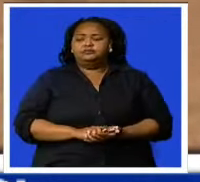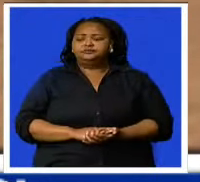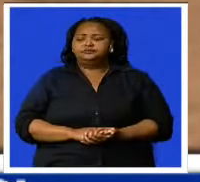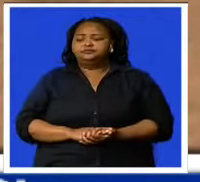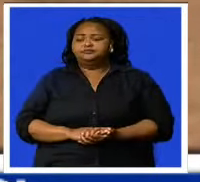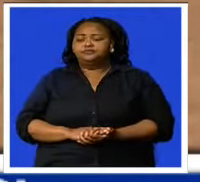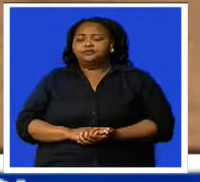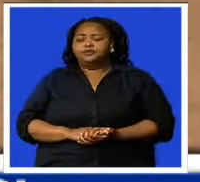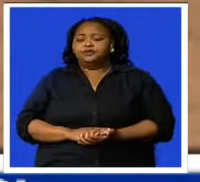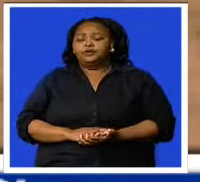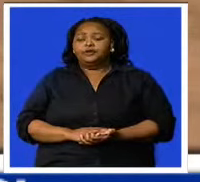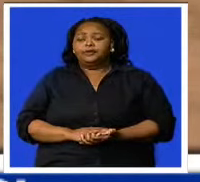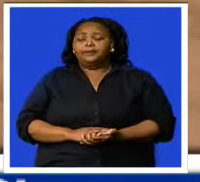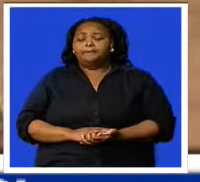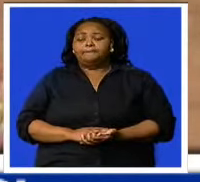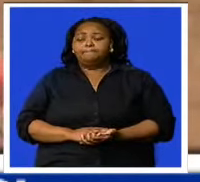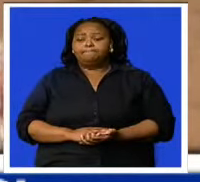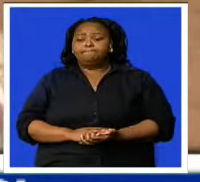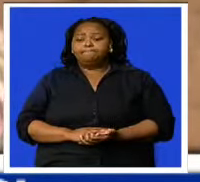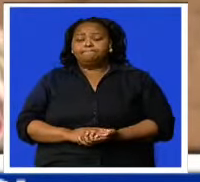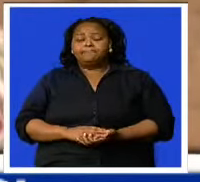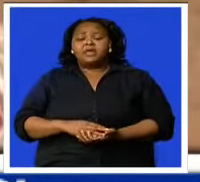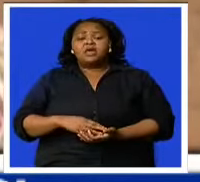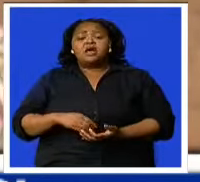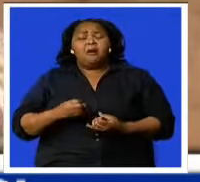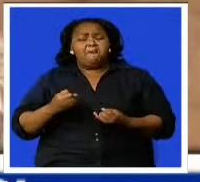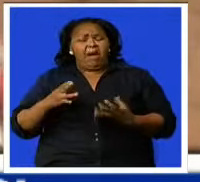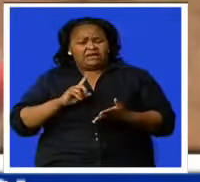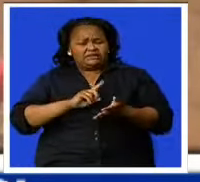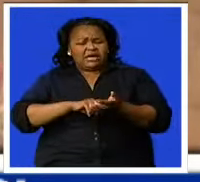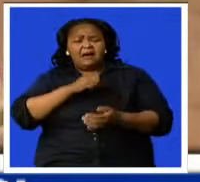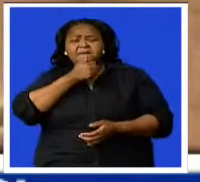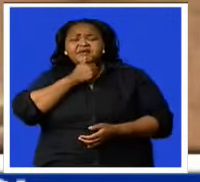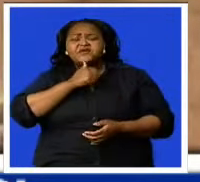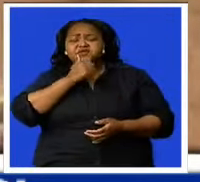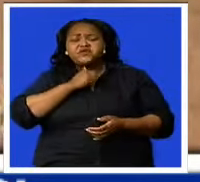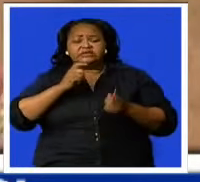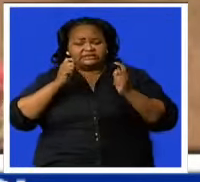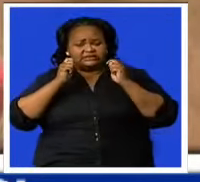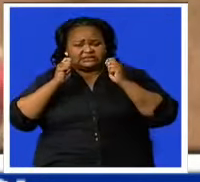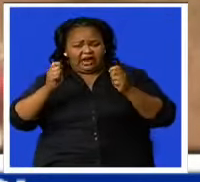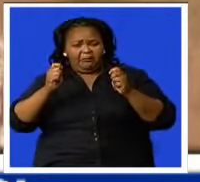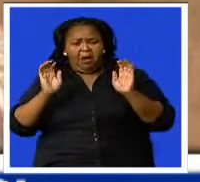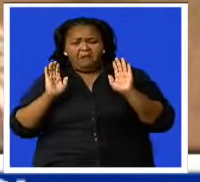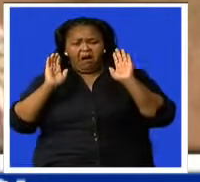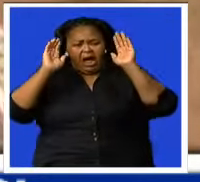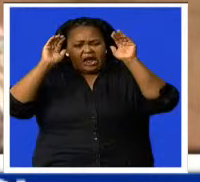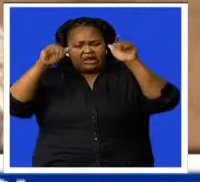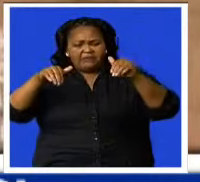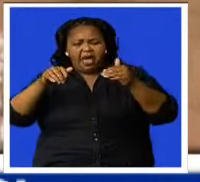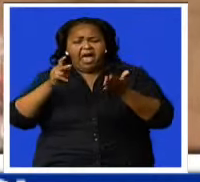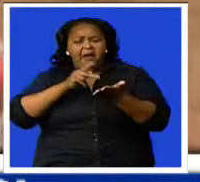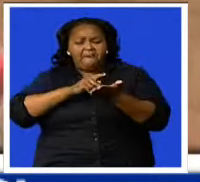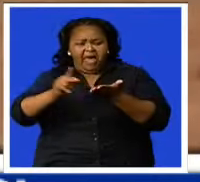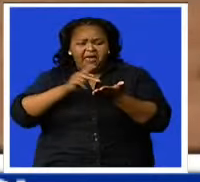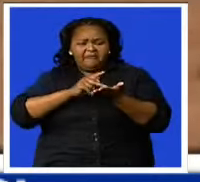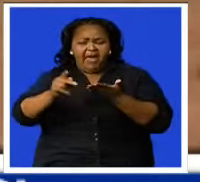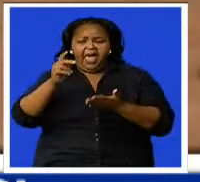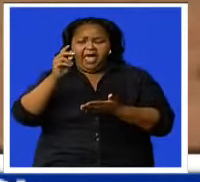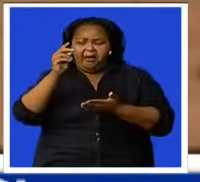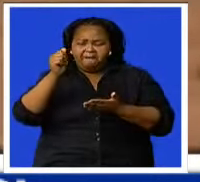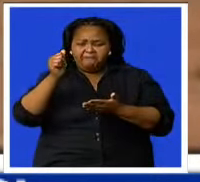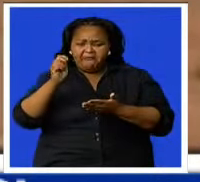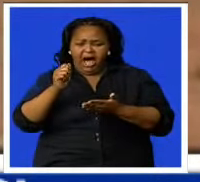khathi sekusebenzisa ema transports ebita abantwana bagibele bakhiphe imali kuphenya kwenyanga.